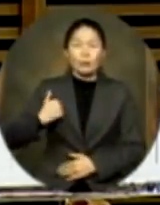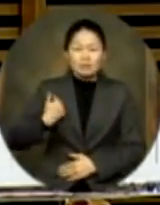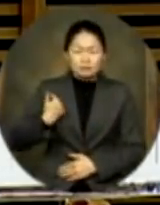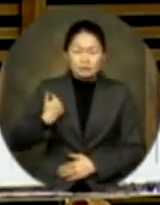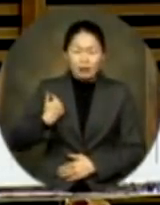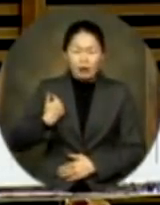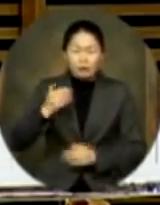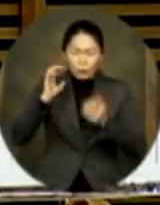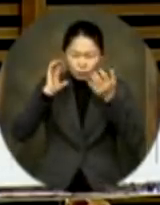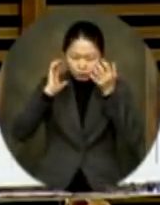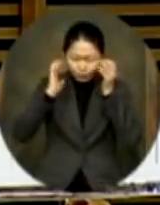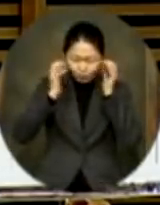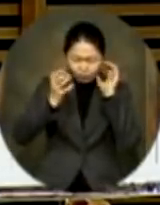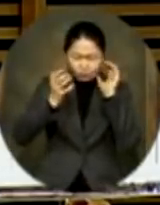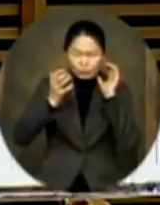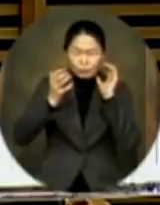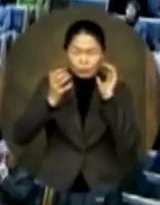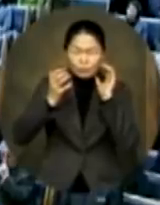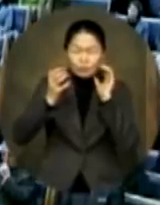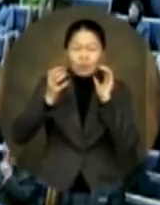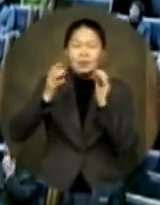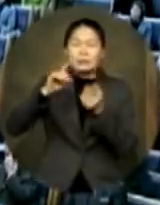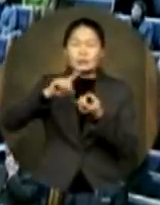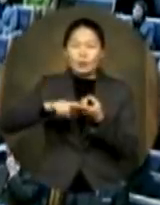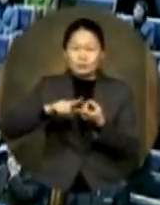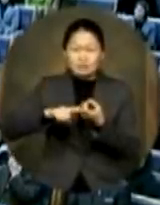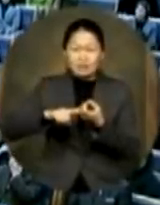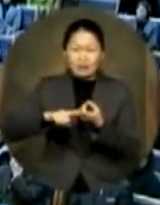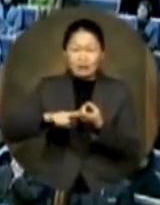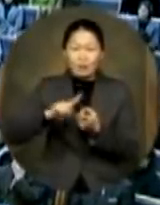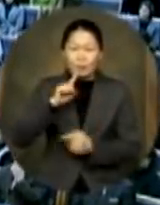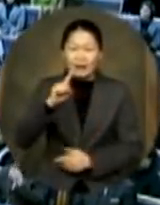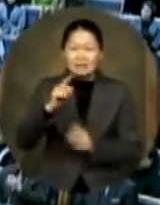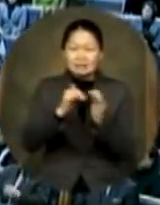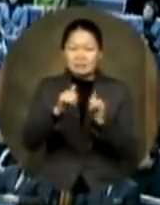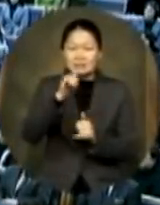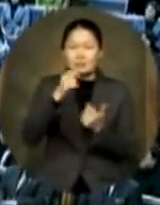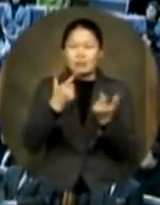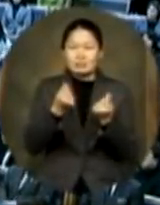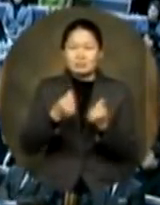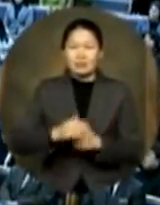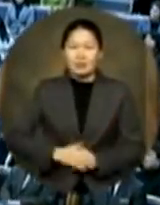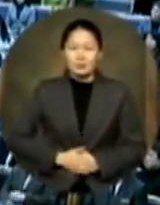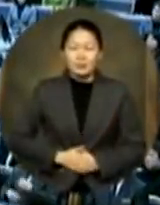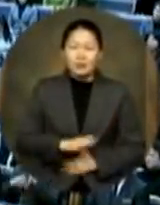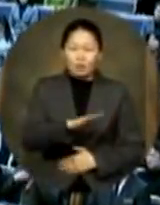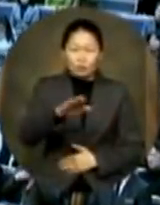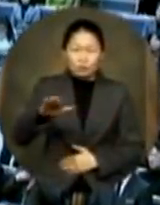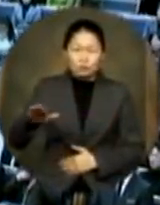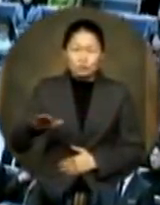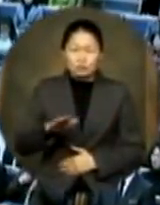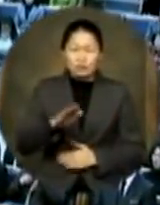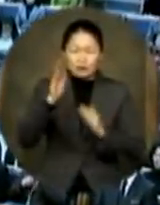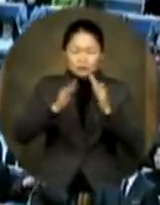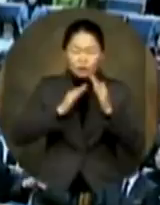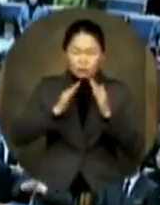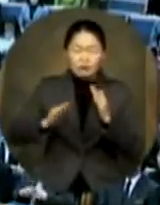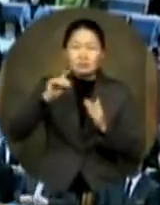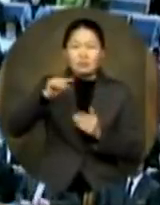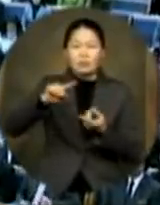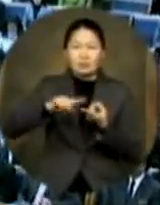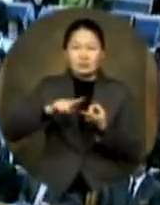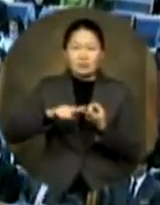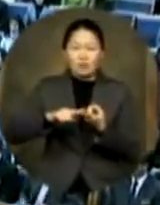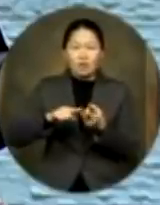좀 혼란스럽습니다 그러신 분들도 아마 계실 것입니다 여러분 절대로 그 점에 대해서